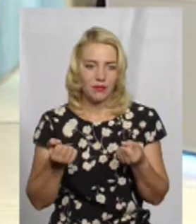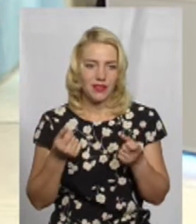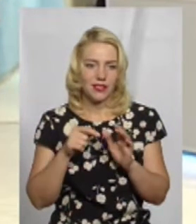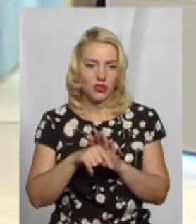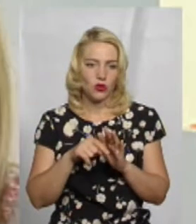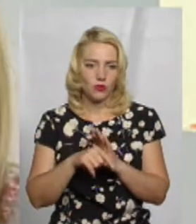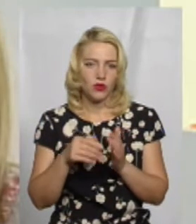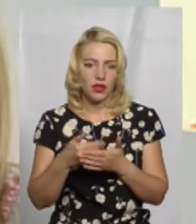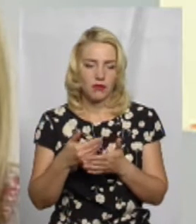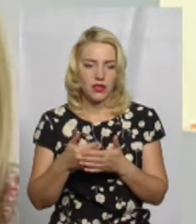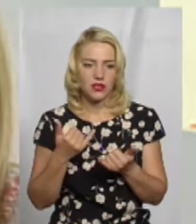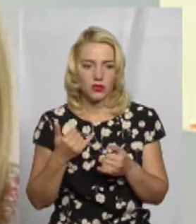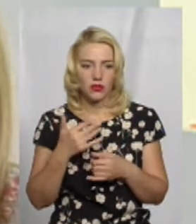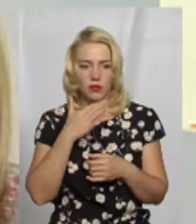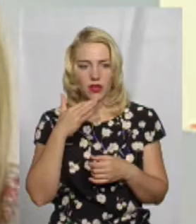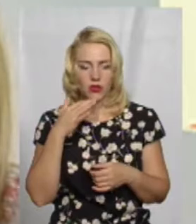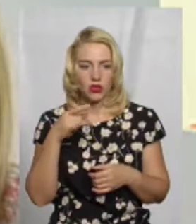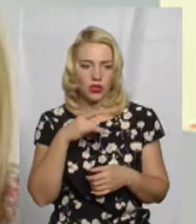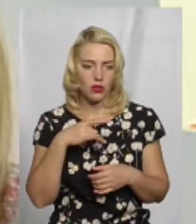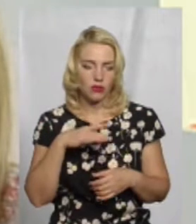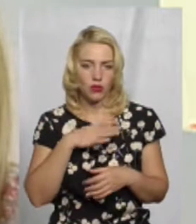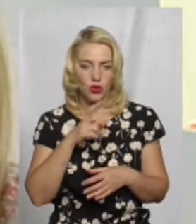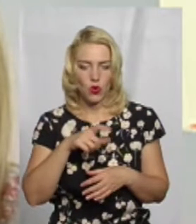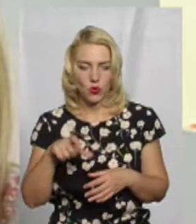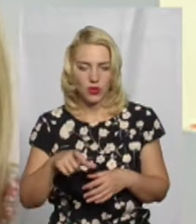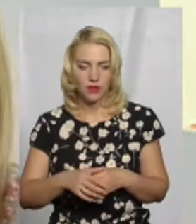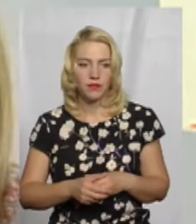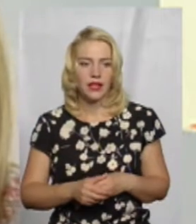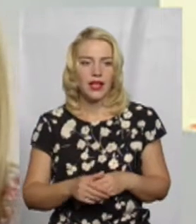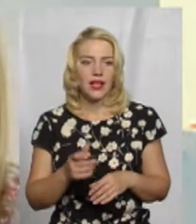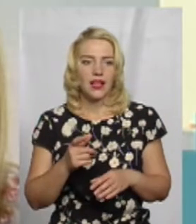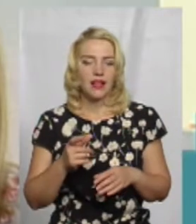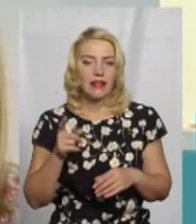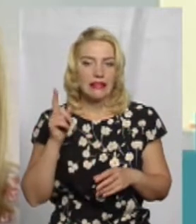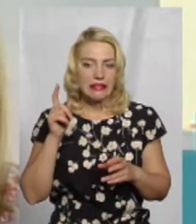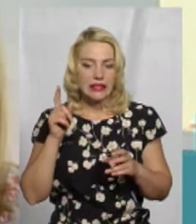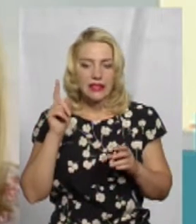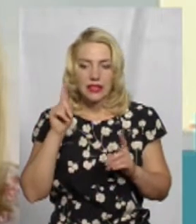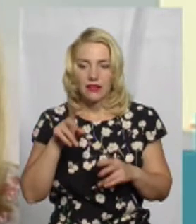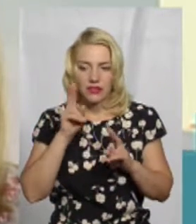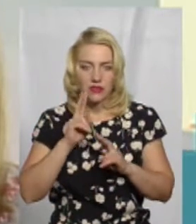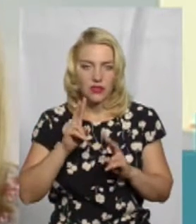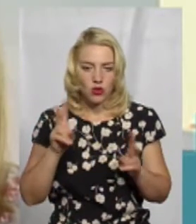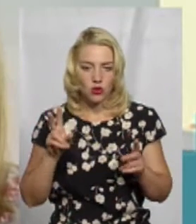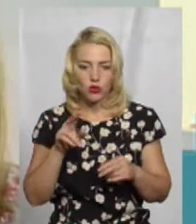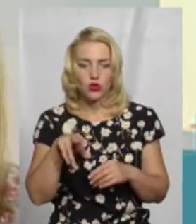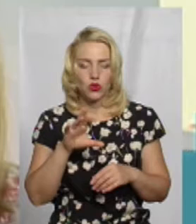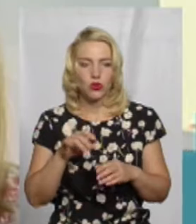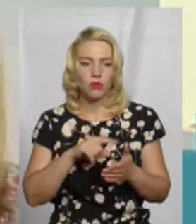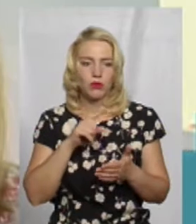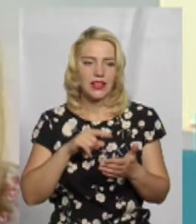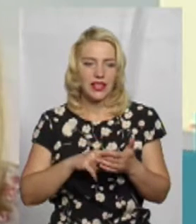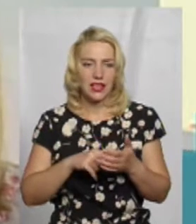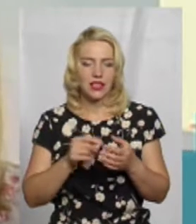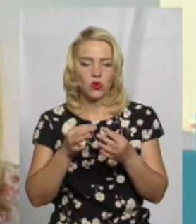Тобто, наприклад, сьогодні з багатьох районів були люди, вони навіть не свідомі цього питання доступності,